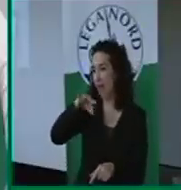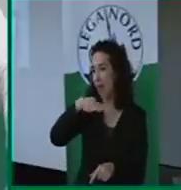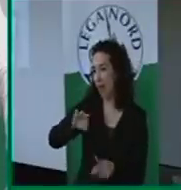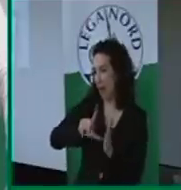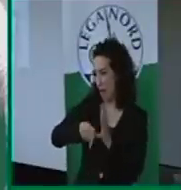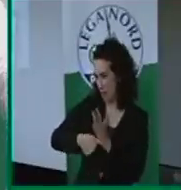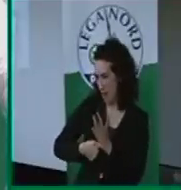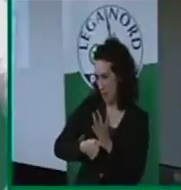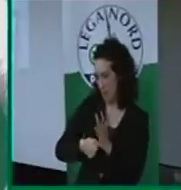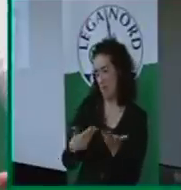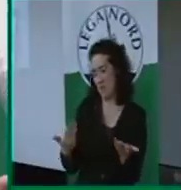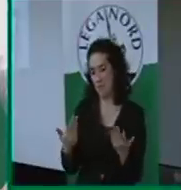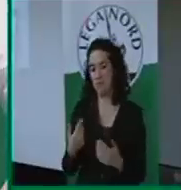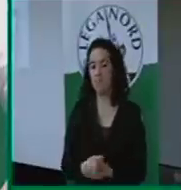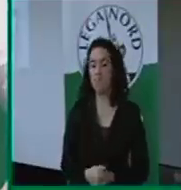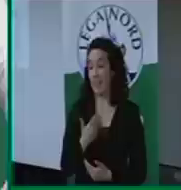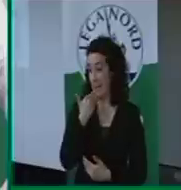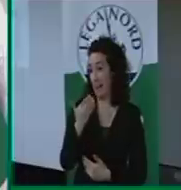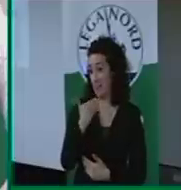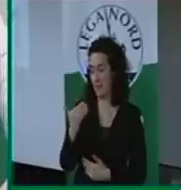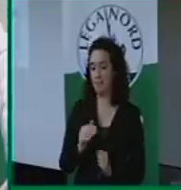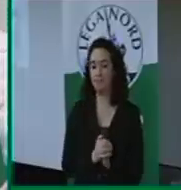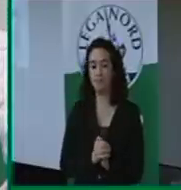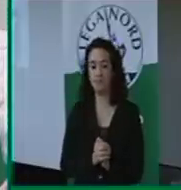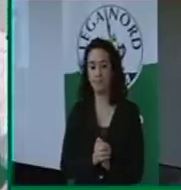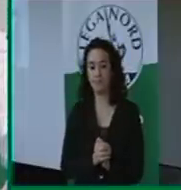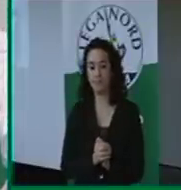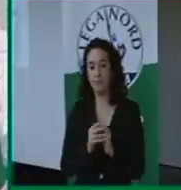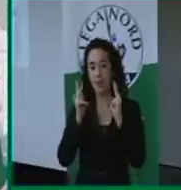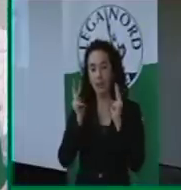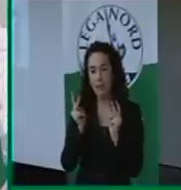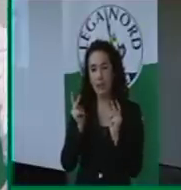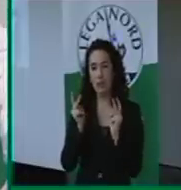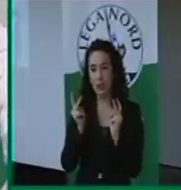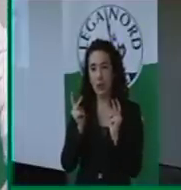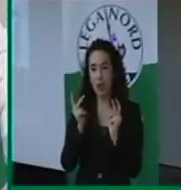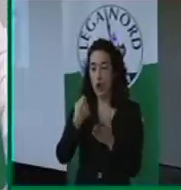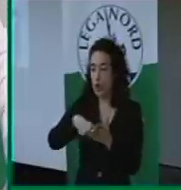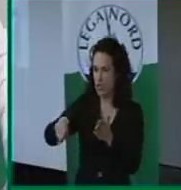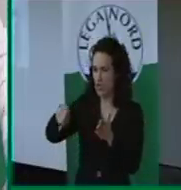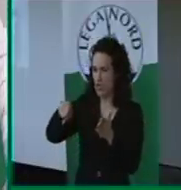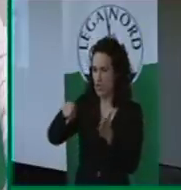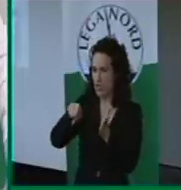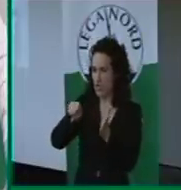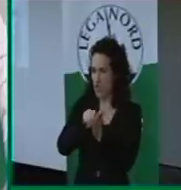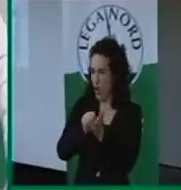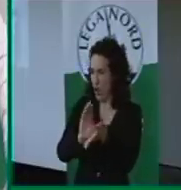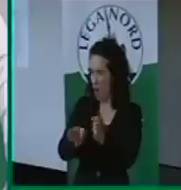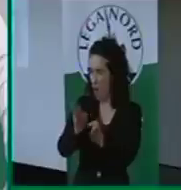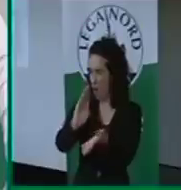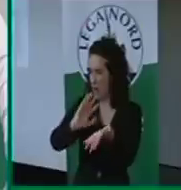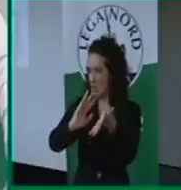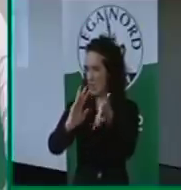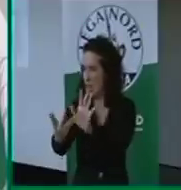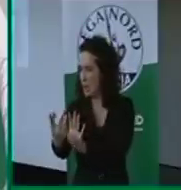ha già del folle però la storia la fanno la cambiano i folli non la cambiano quelli che ragionano